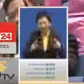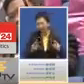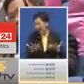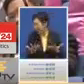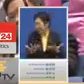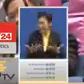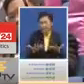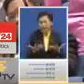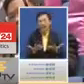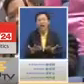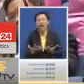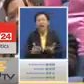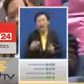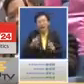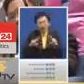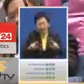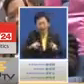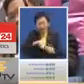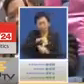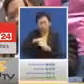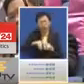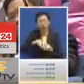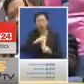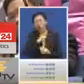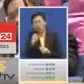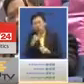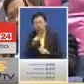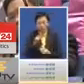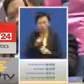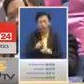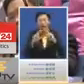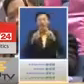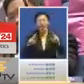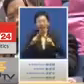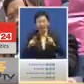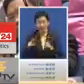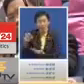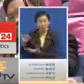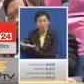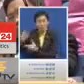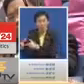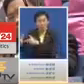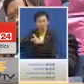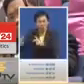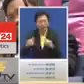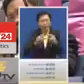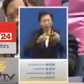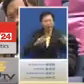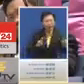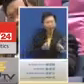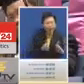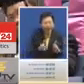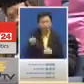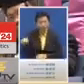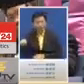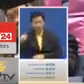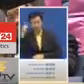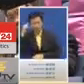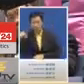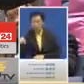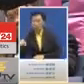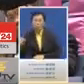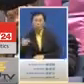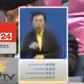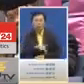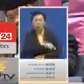ปลาใหญ่ไล่กินปลาเล็กปลาเล็กไล่กินปลาน้อยร้านสะดวกซื้อห้างใหญ่ไปไล่ตีห้างเล็กเต็มหมดแล้วต